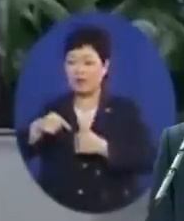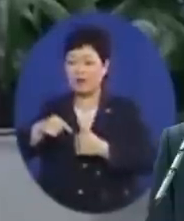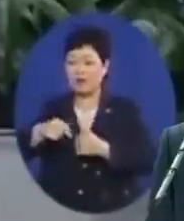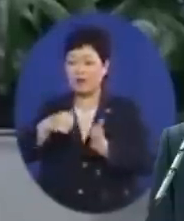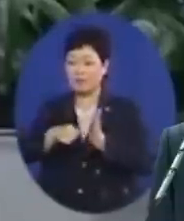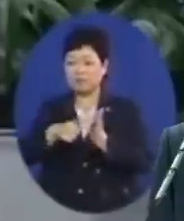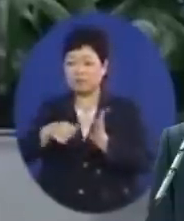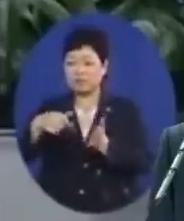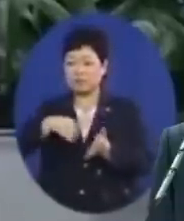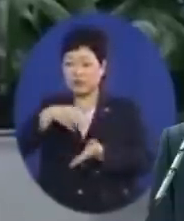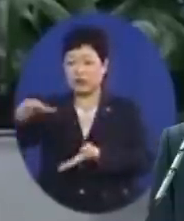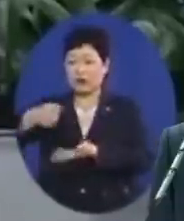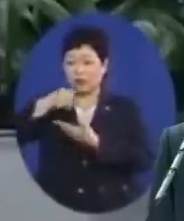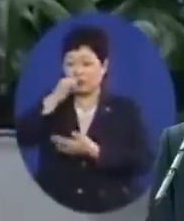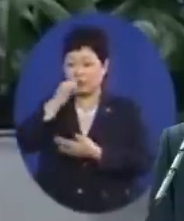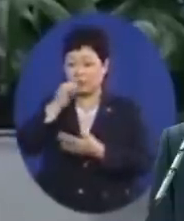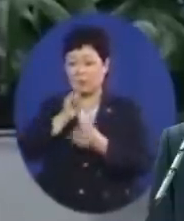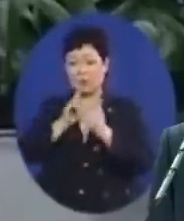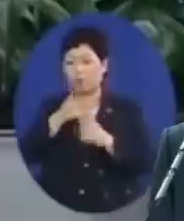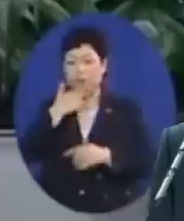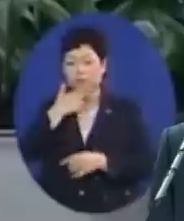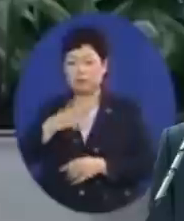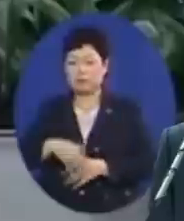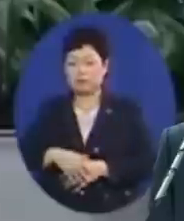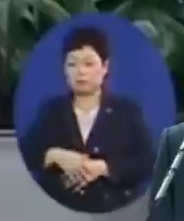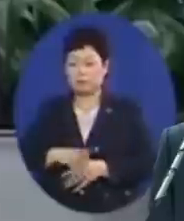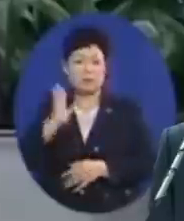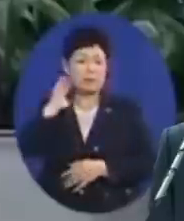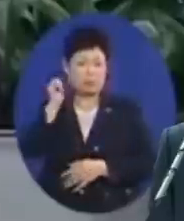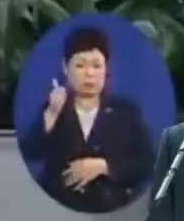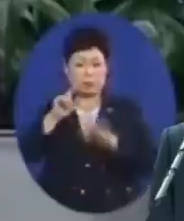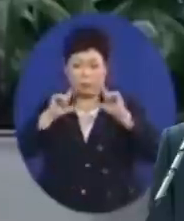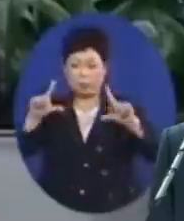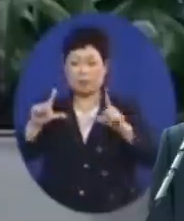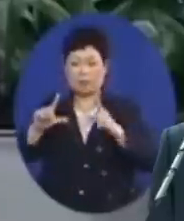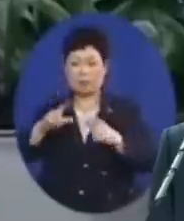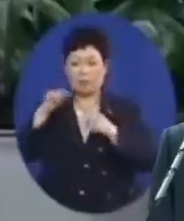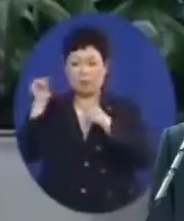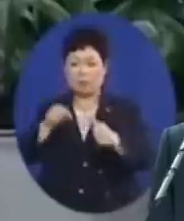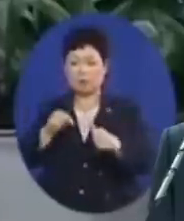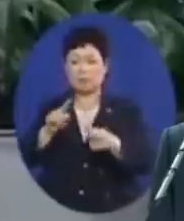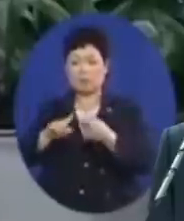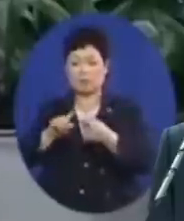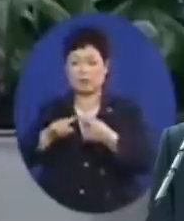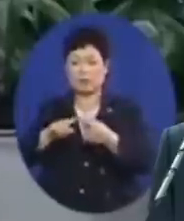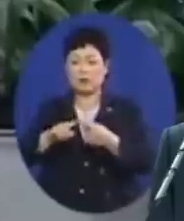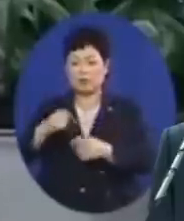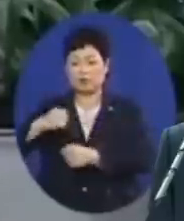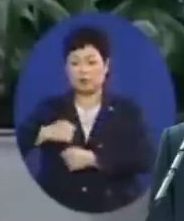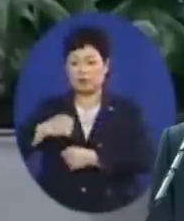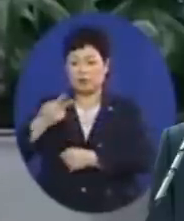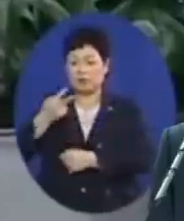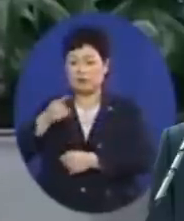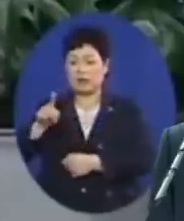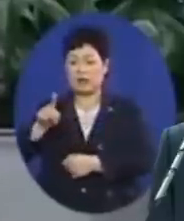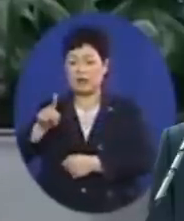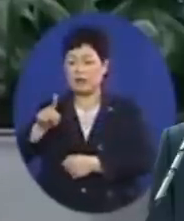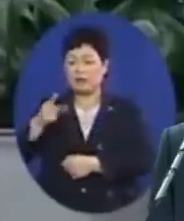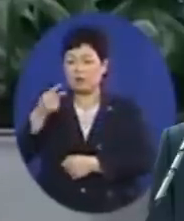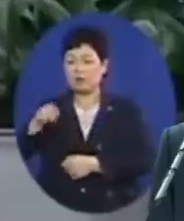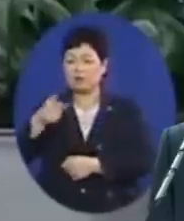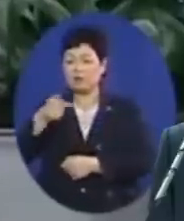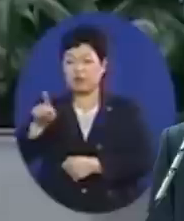우리가 가지고 있는데 그렇게 말합니까? 아니지요. 군인들은 두나미스 다이나마이트 같은 힘을 가지고